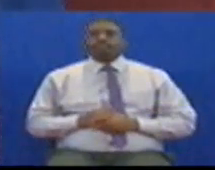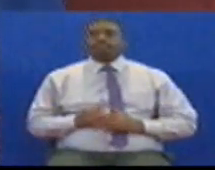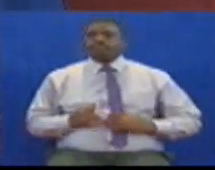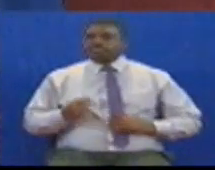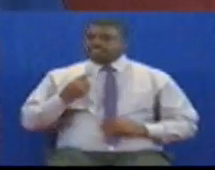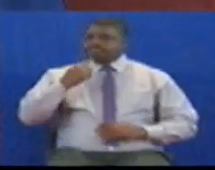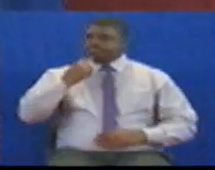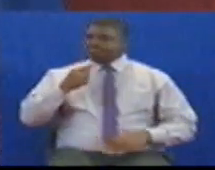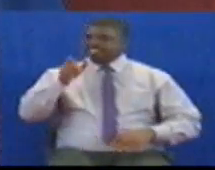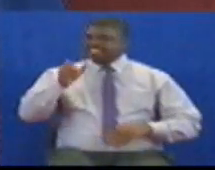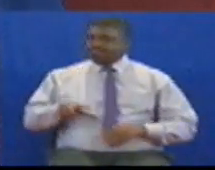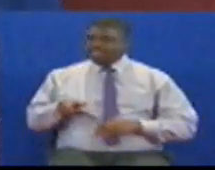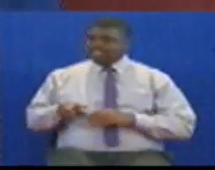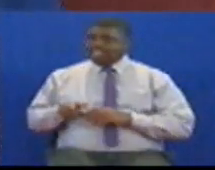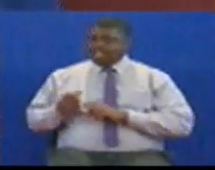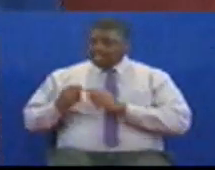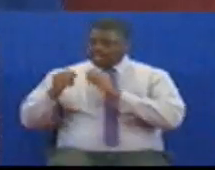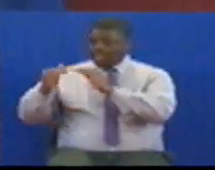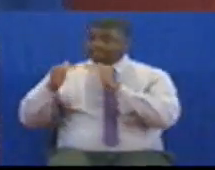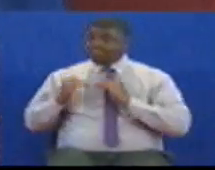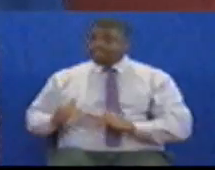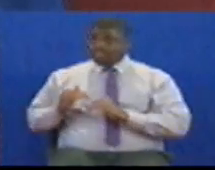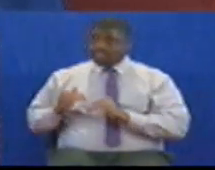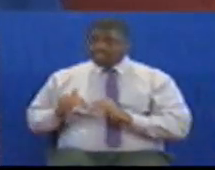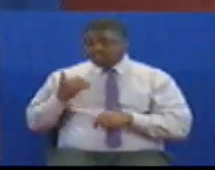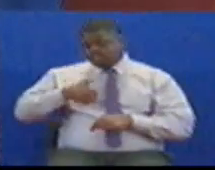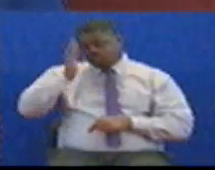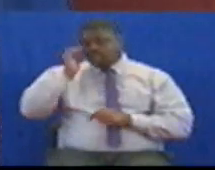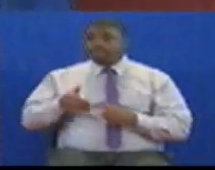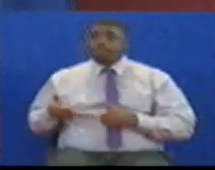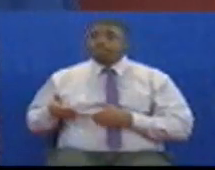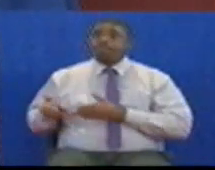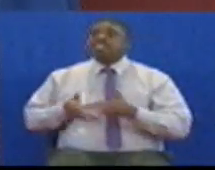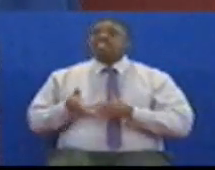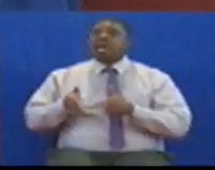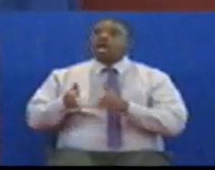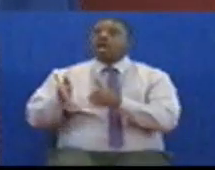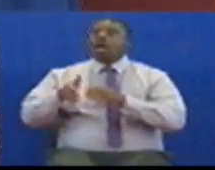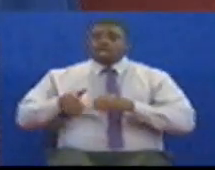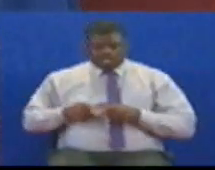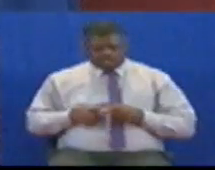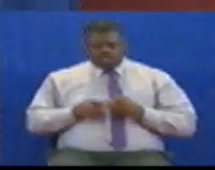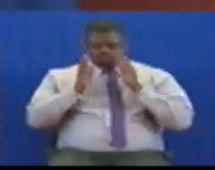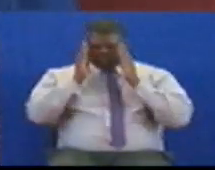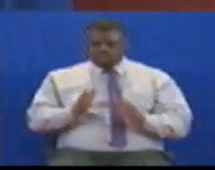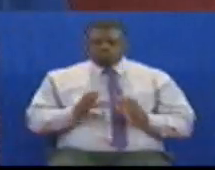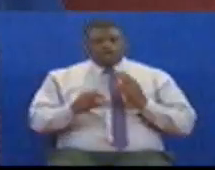msemaji anayefuata ambaye ni mwenyekiti wa kamati ya kudumu ya utawala na serikali za mitaa, Mheshimiwa Dr. Roikiza,